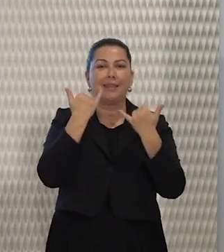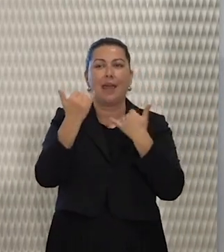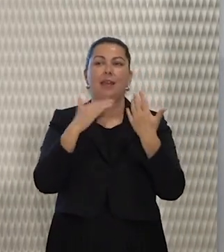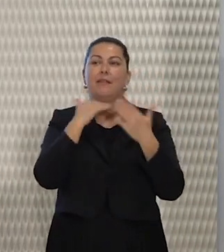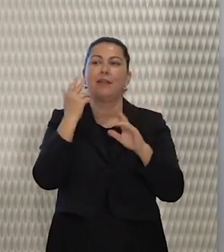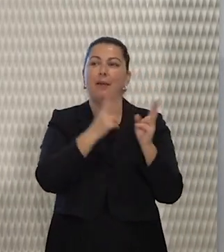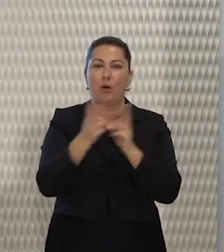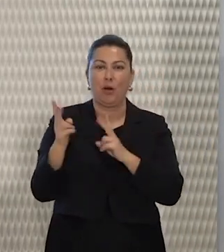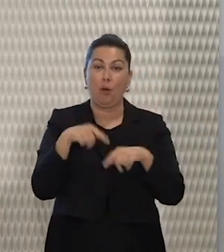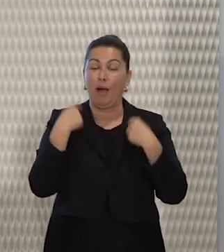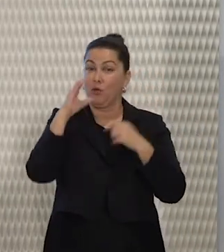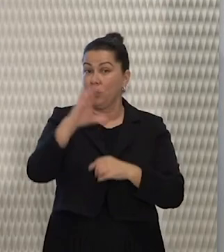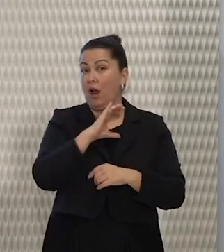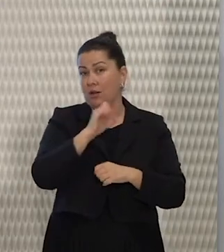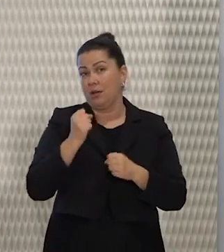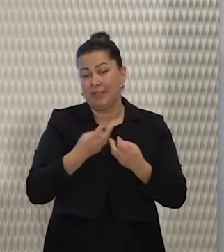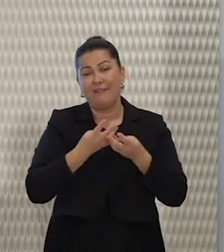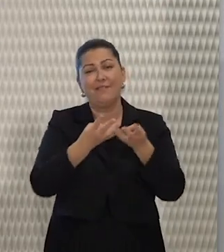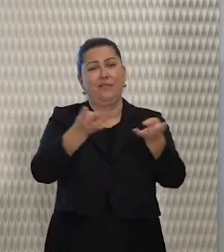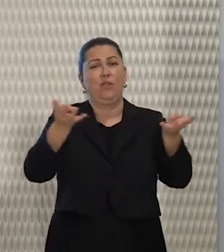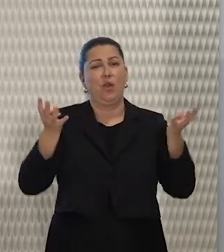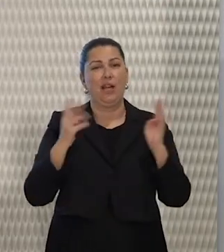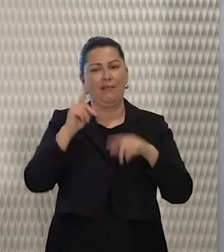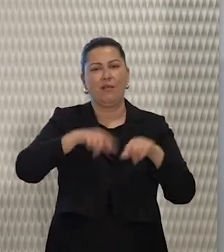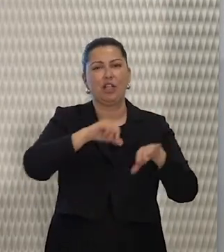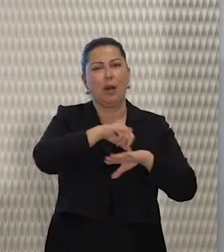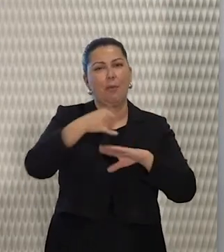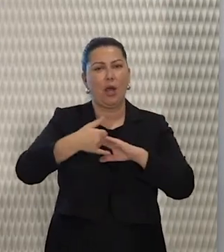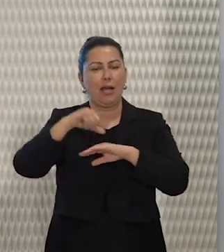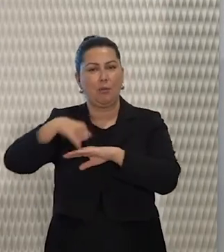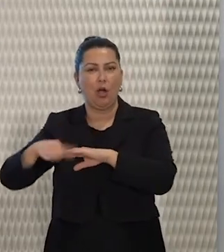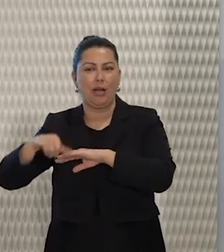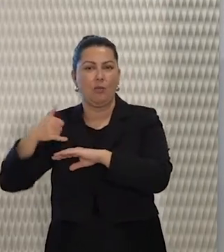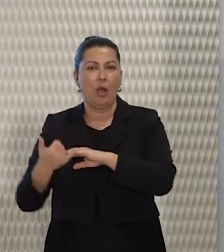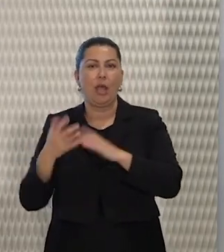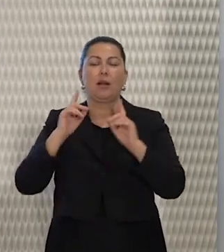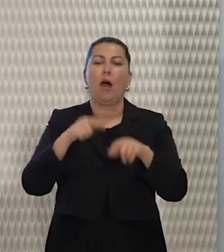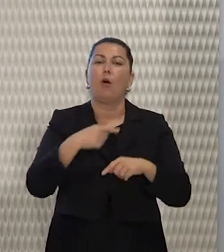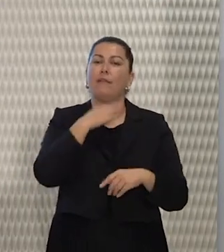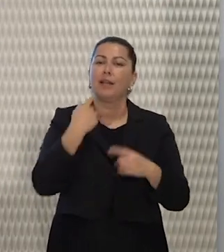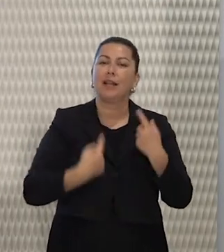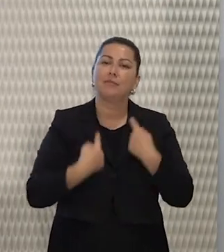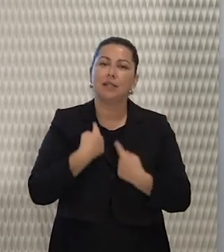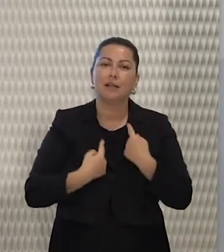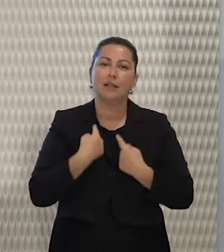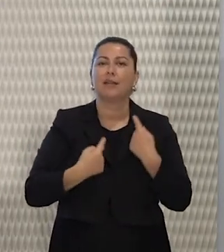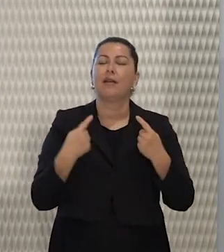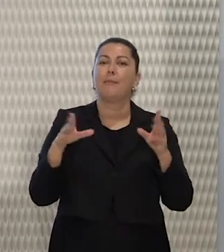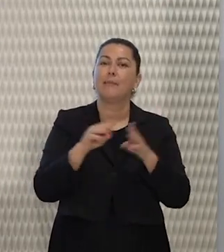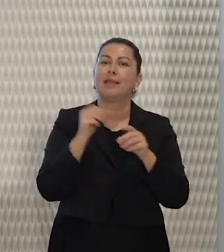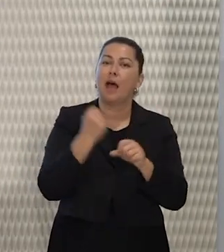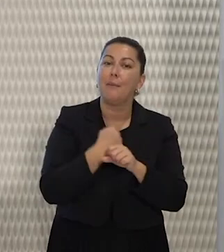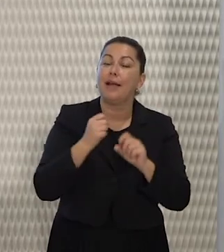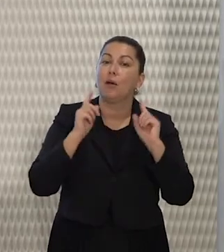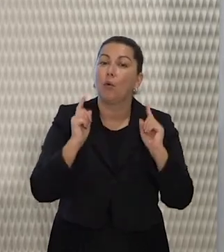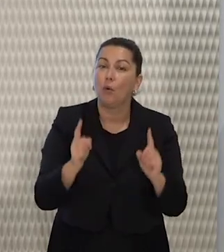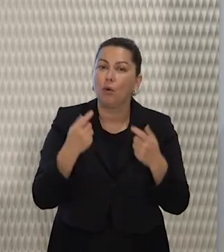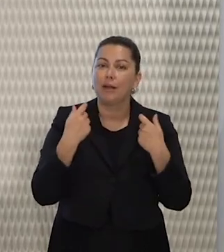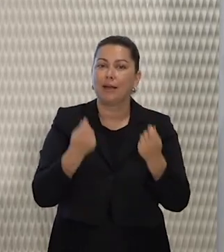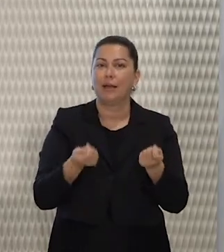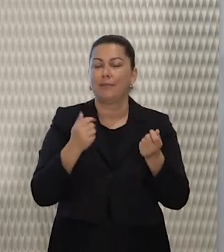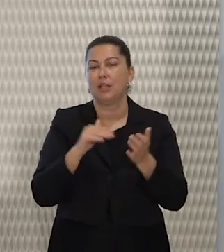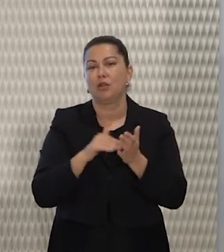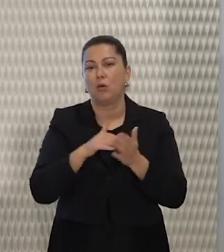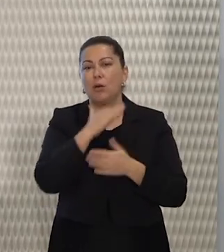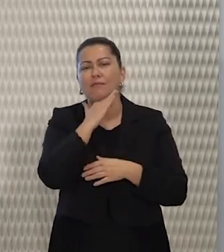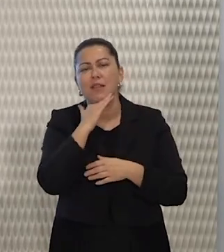der Caritas gibt es eine Fülle an Projekten, eine Fülle an engagierten Mitarbeiterinnen und Mitarbeitern und es gibt auch eine